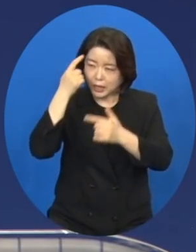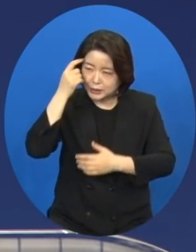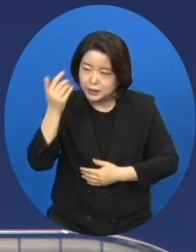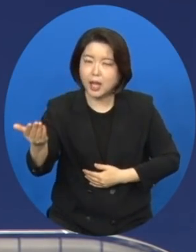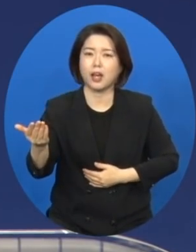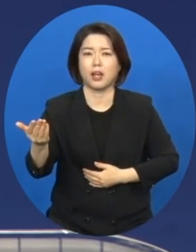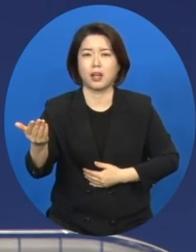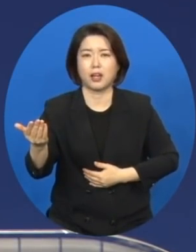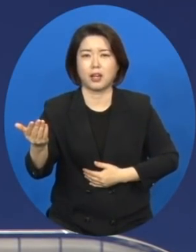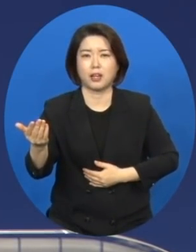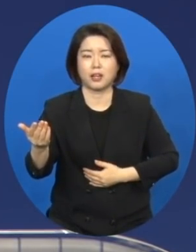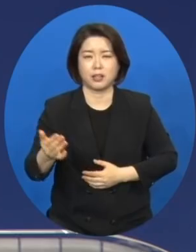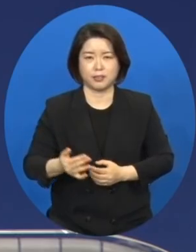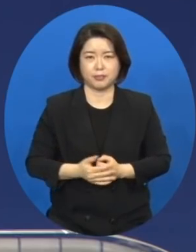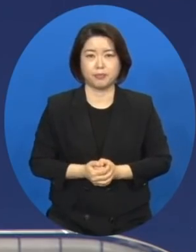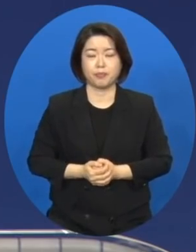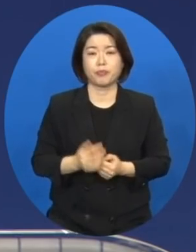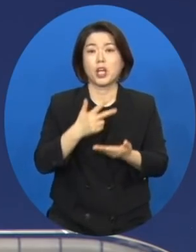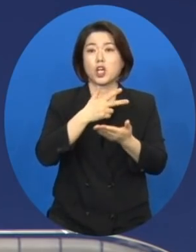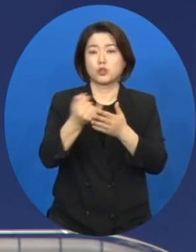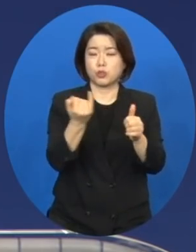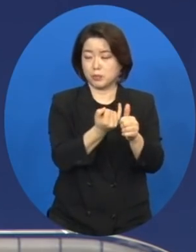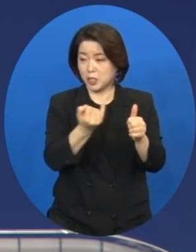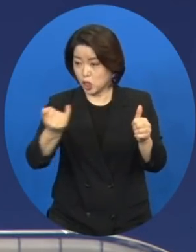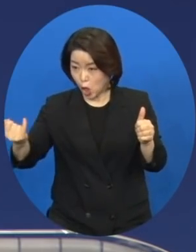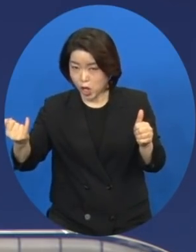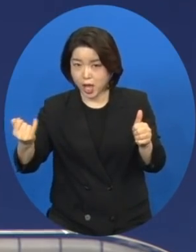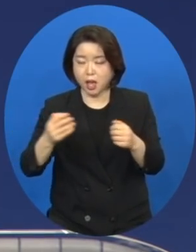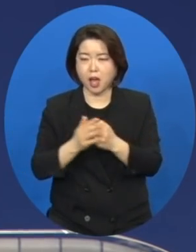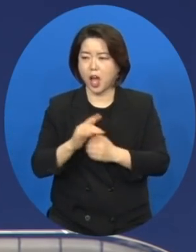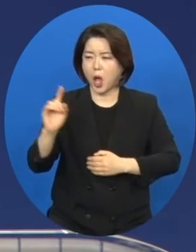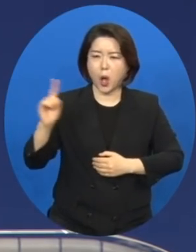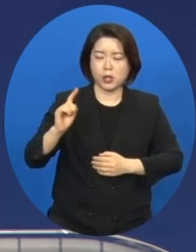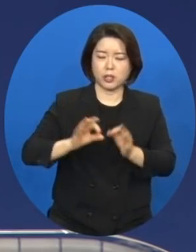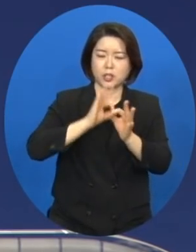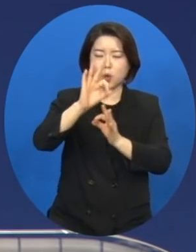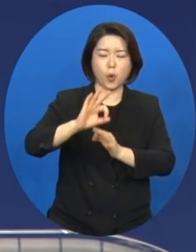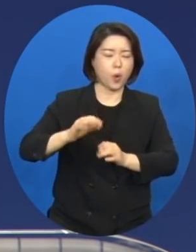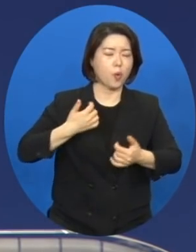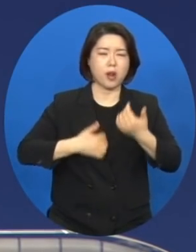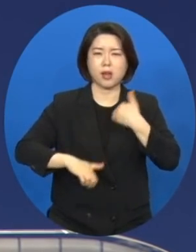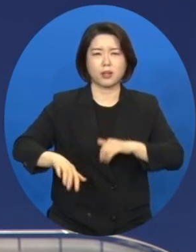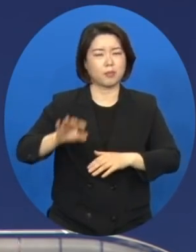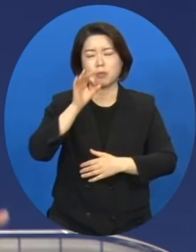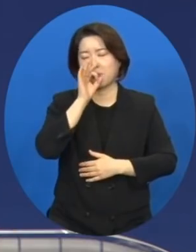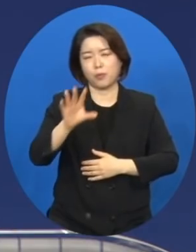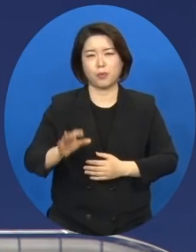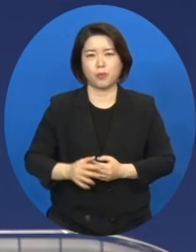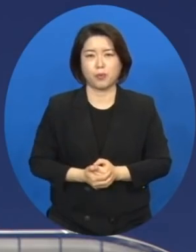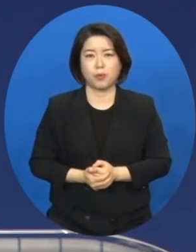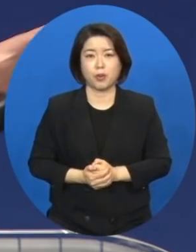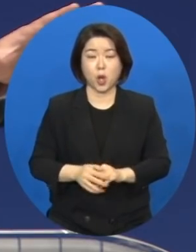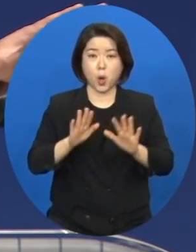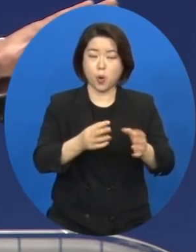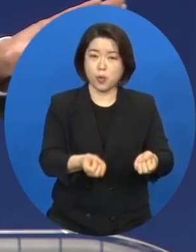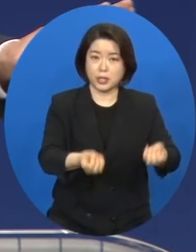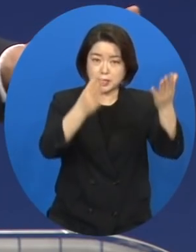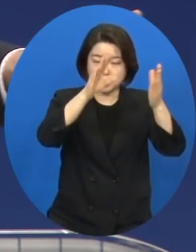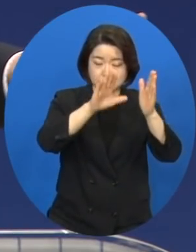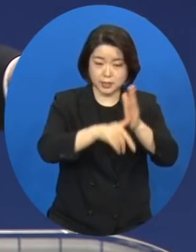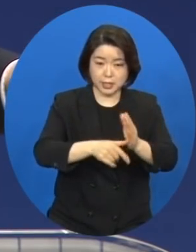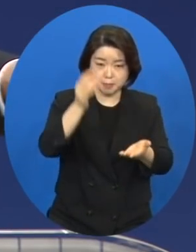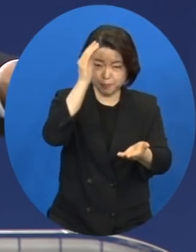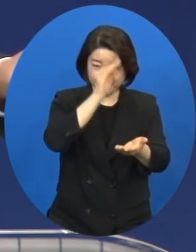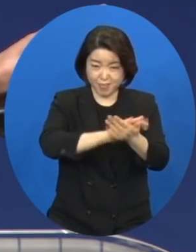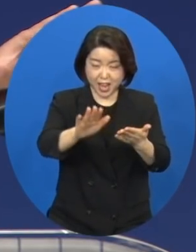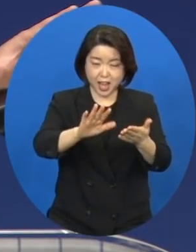거예요. 주님을 떠나서는 어떠한 영원한 기쁨은 있을 수가 없습니다. 오늘 잔치에서 사라져버린